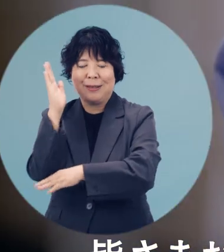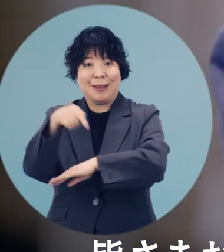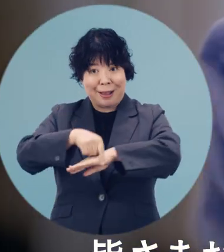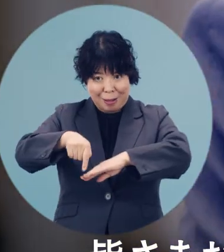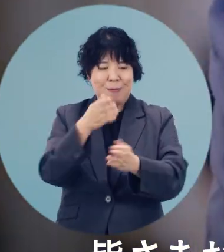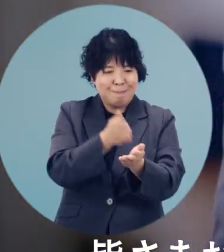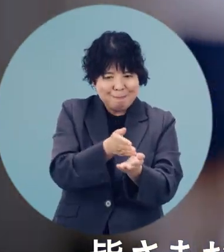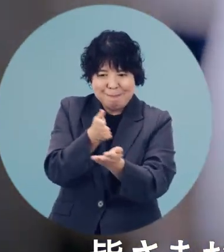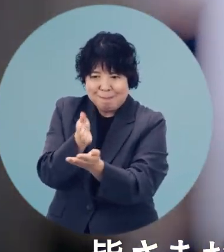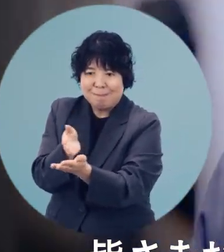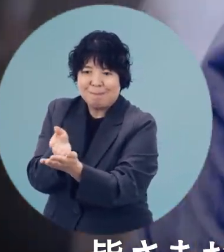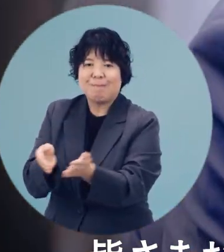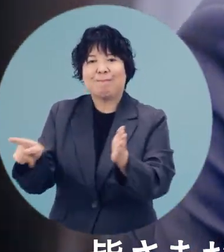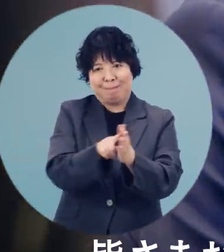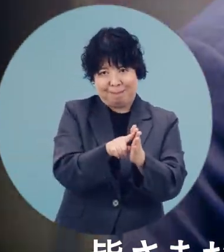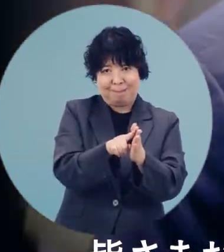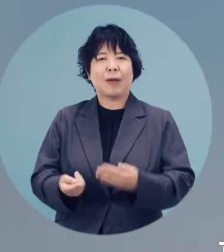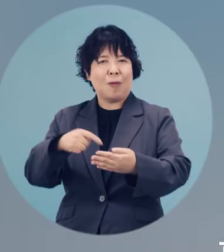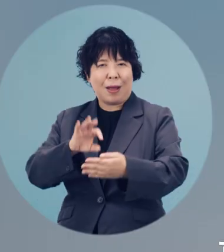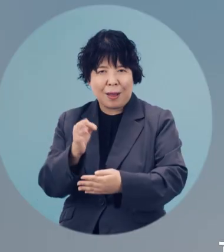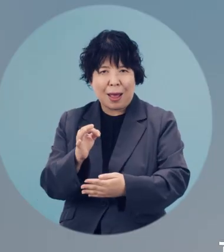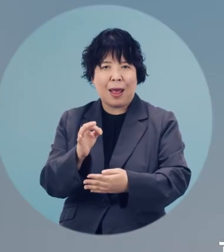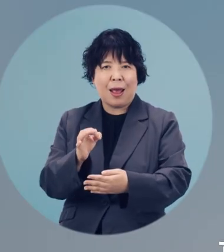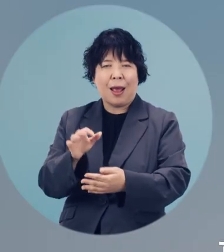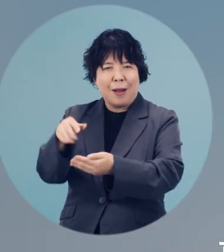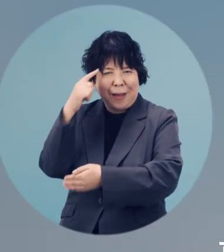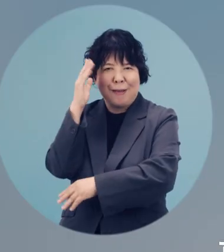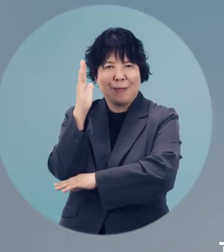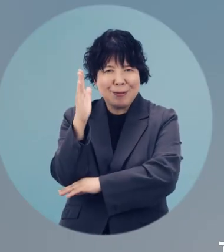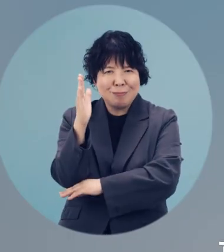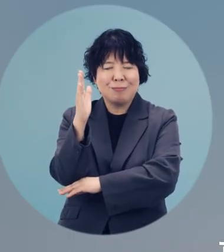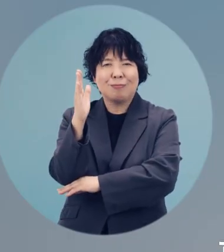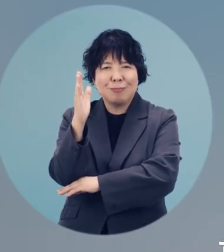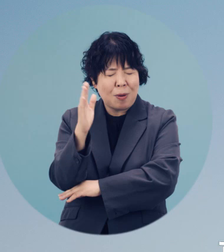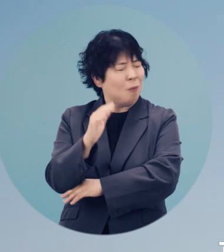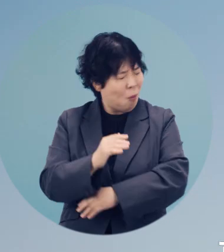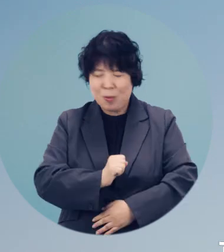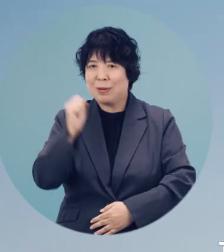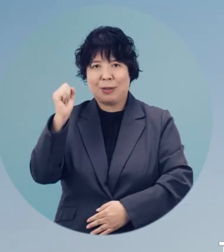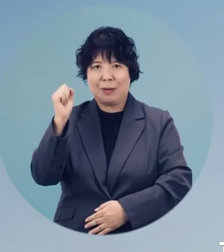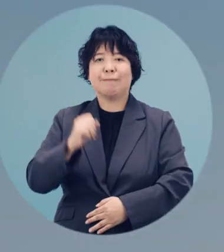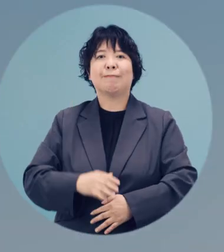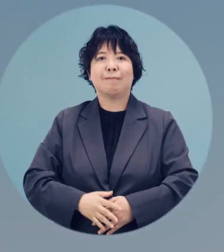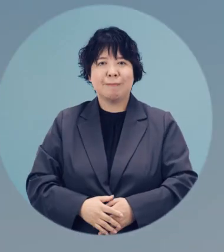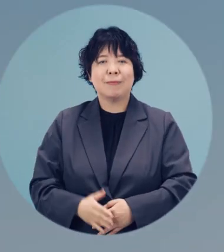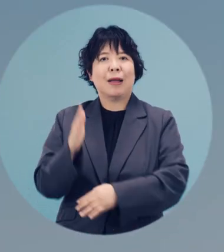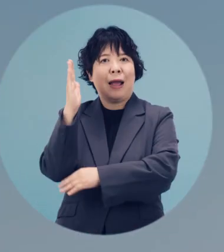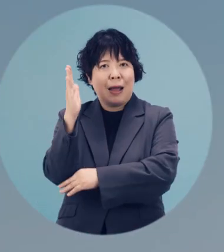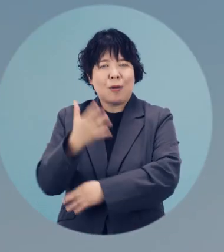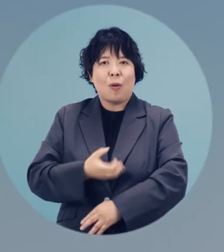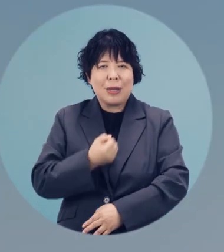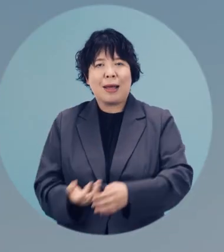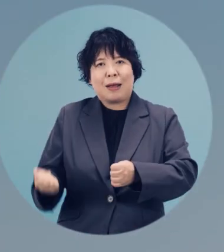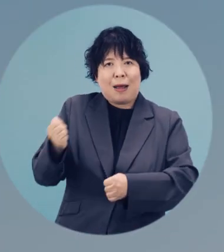接政策を訴えてきました。裏金問題、利権政治、もう許せません。政治への